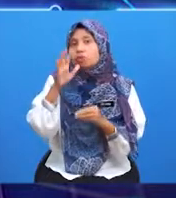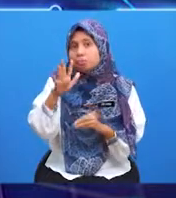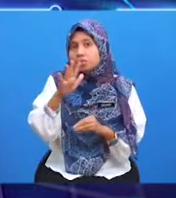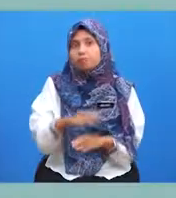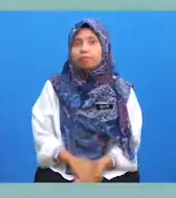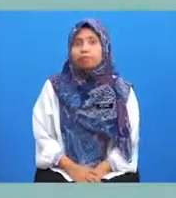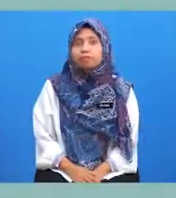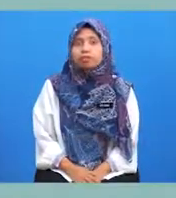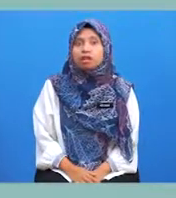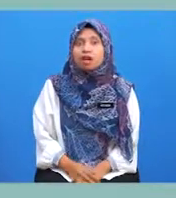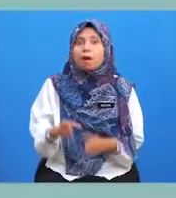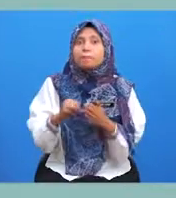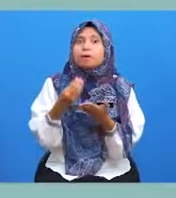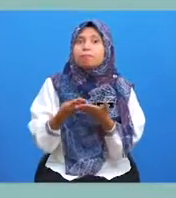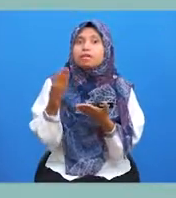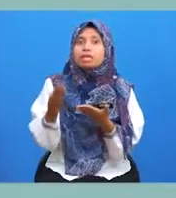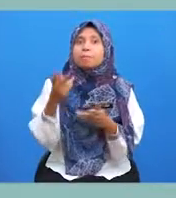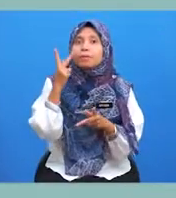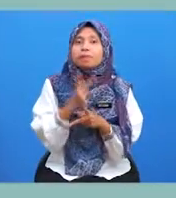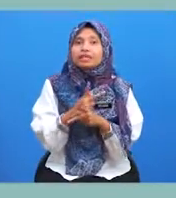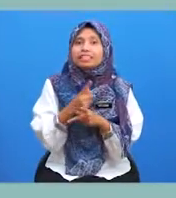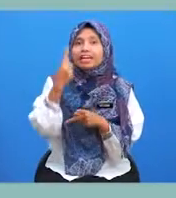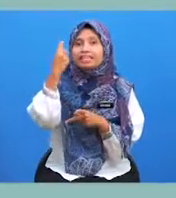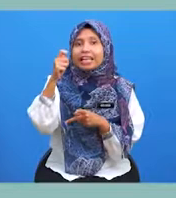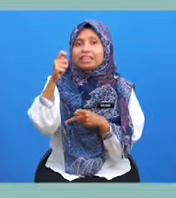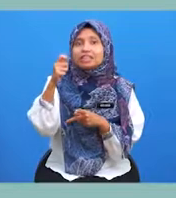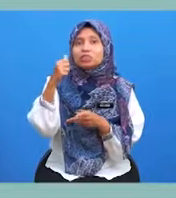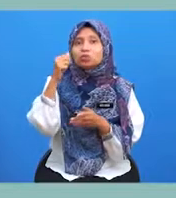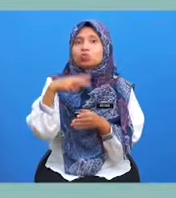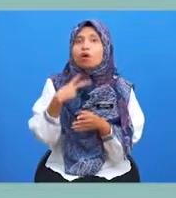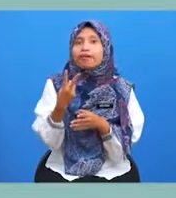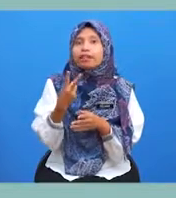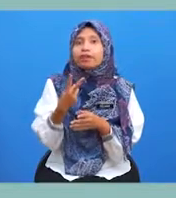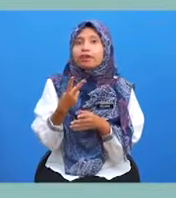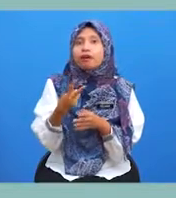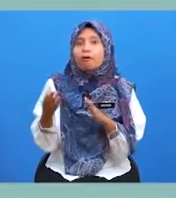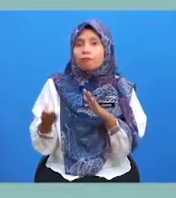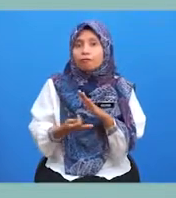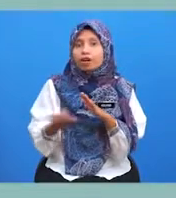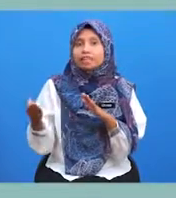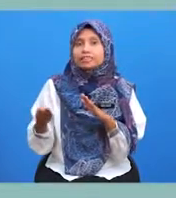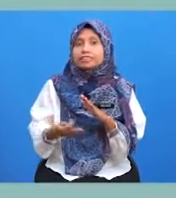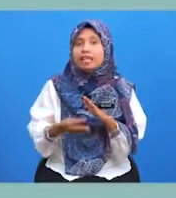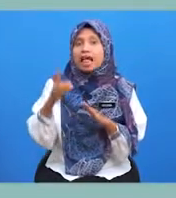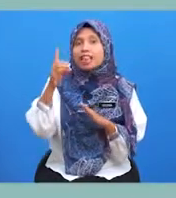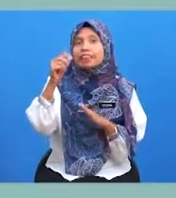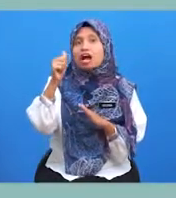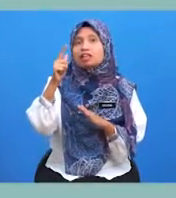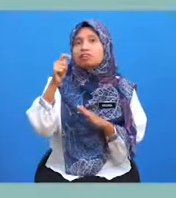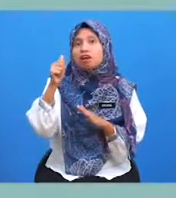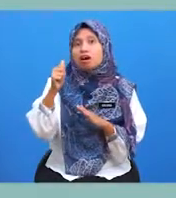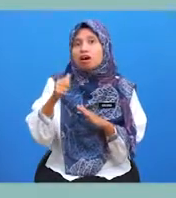pula ialah memberikan perkhidmatan teks suara, fax, data